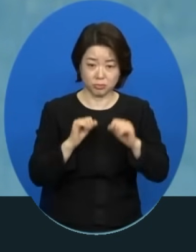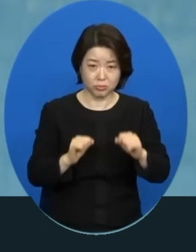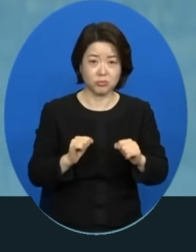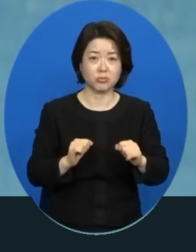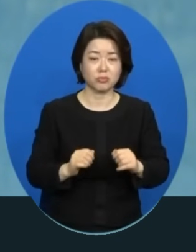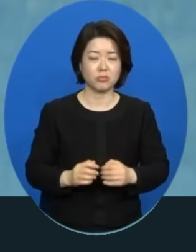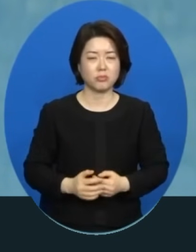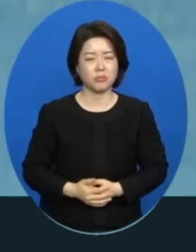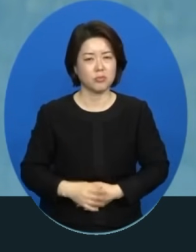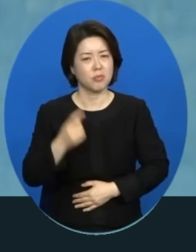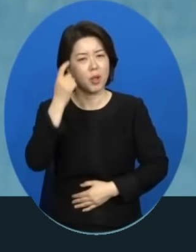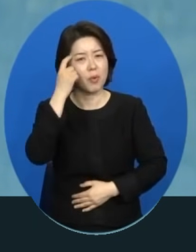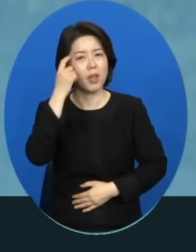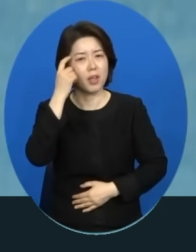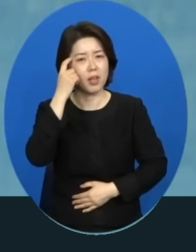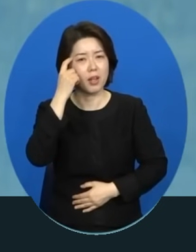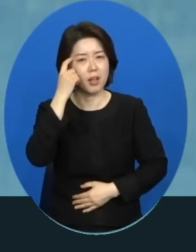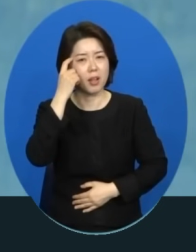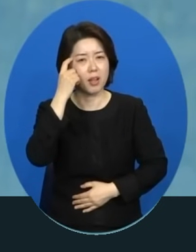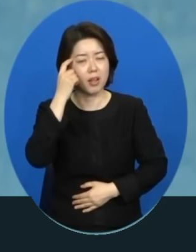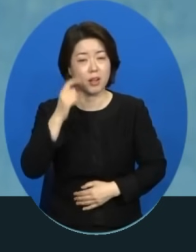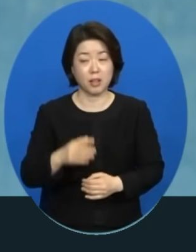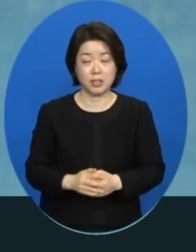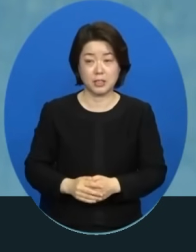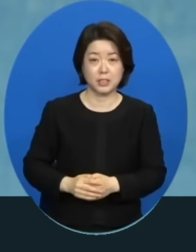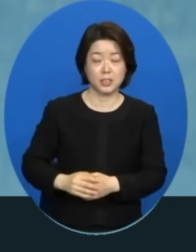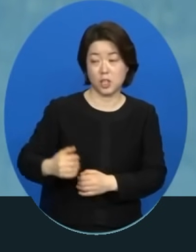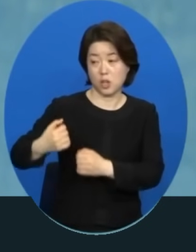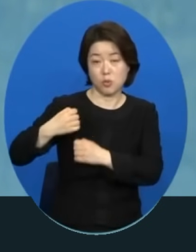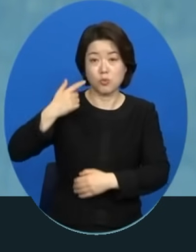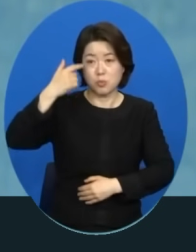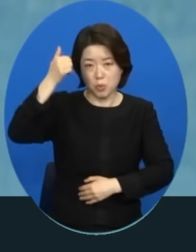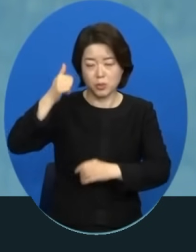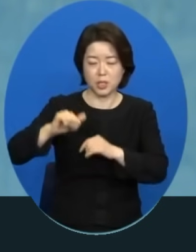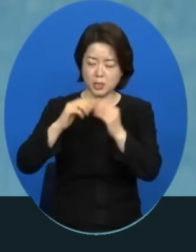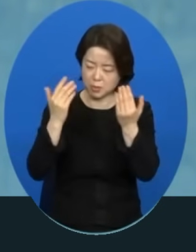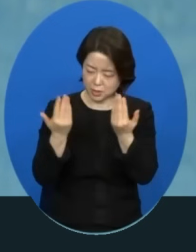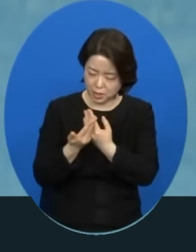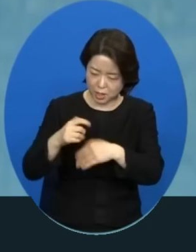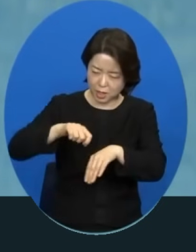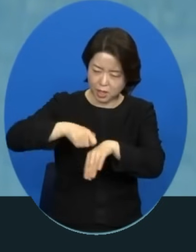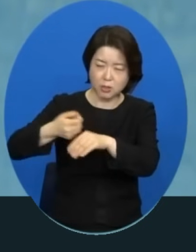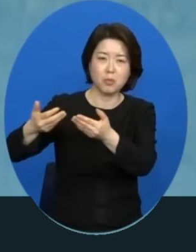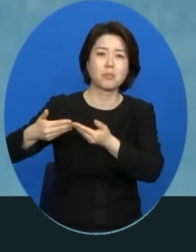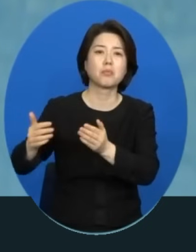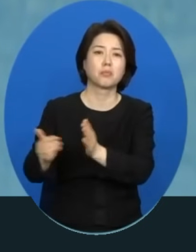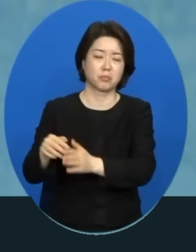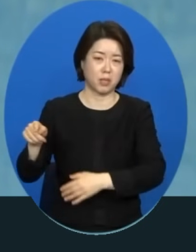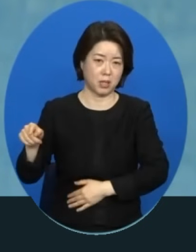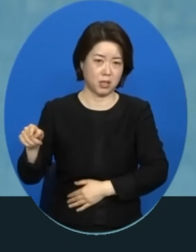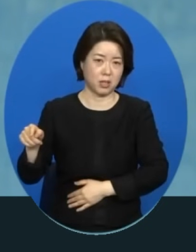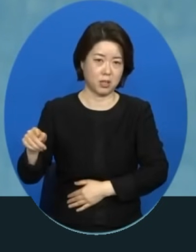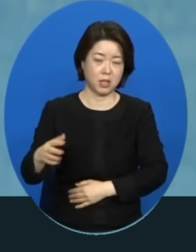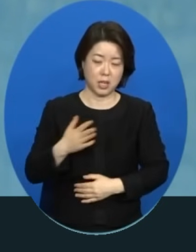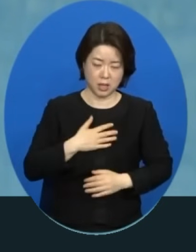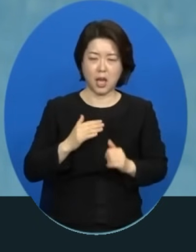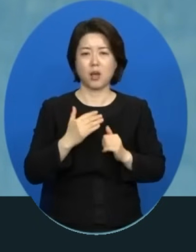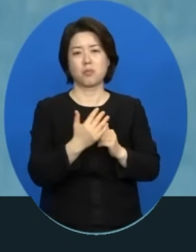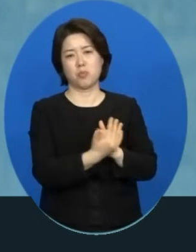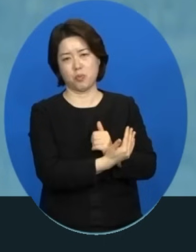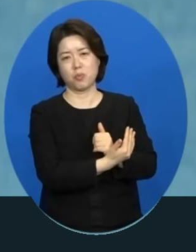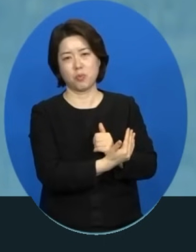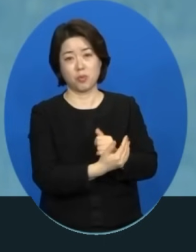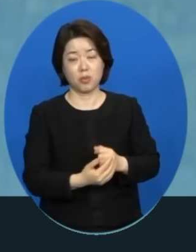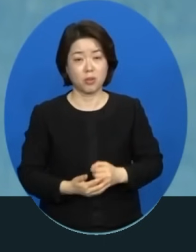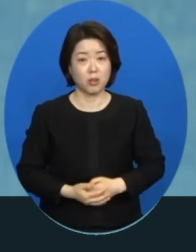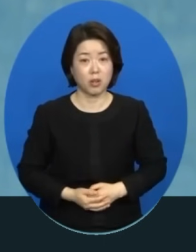왜 그랬을까? 목사님이 그 모든 것을 다 받으신 겁니다. 본인이 다 그걸 받으시고 저를 보호해 주신 거예요.